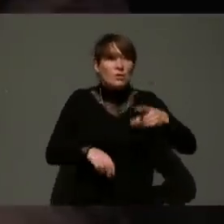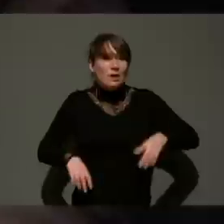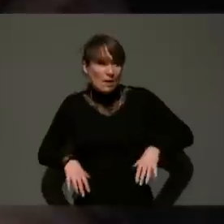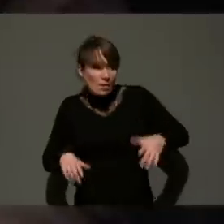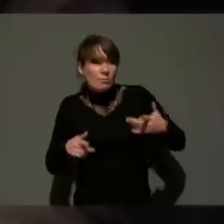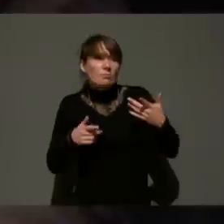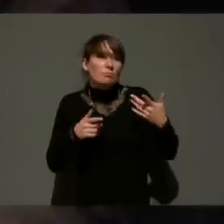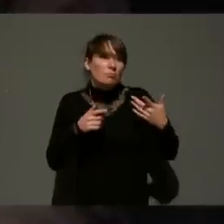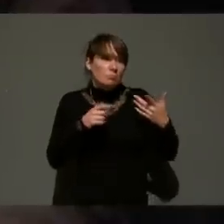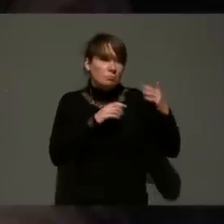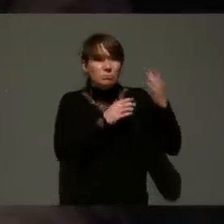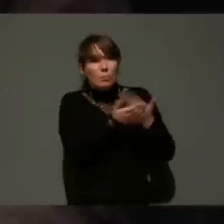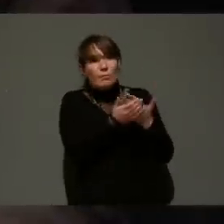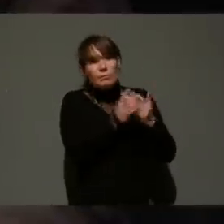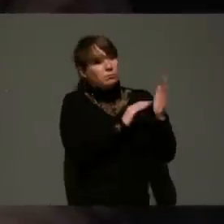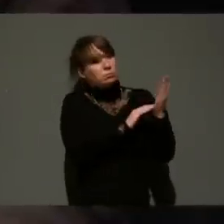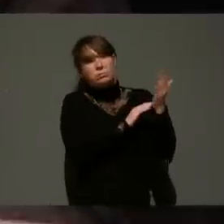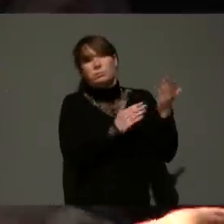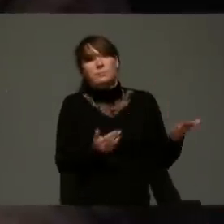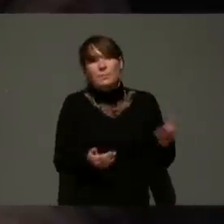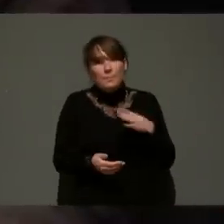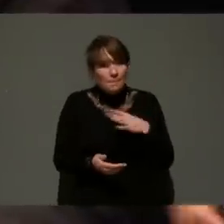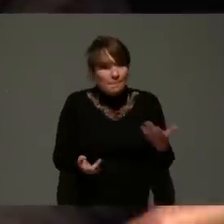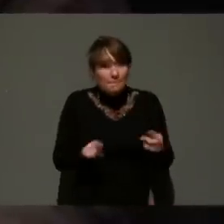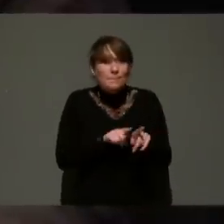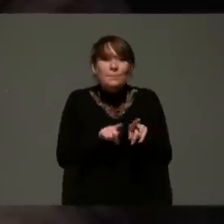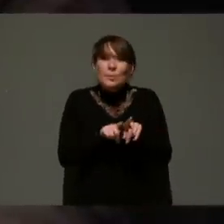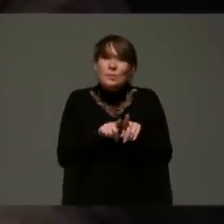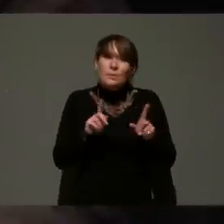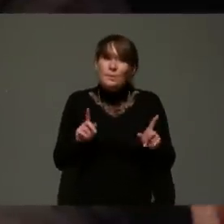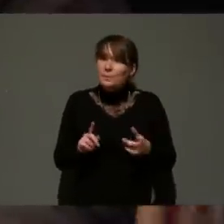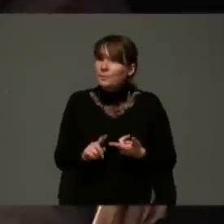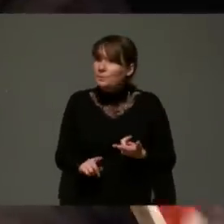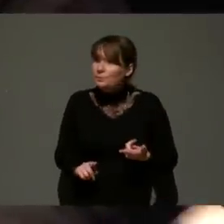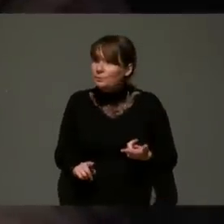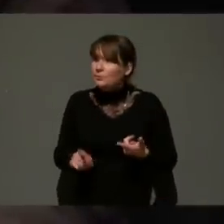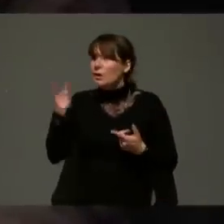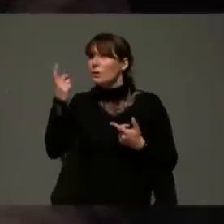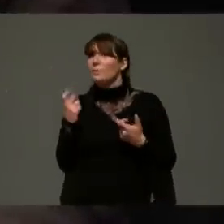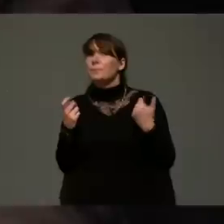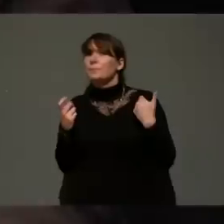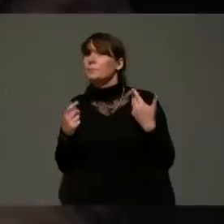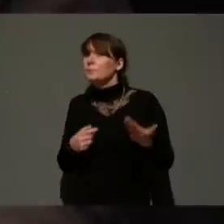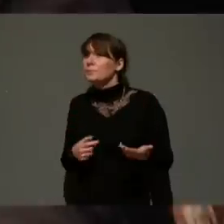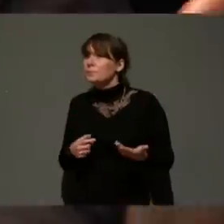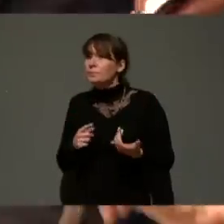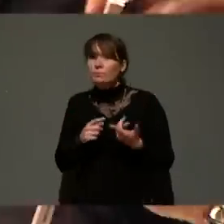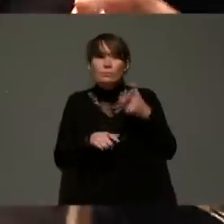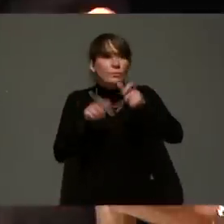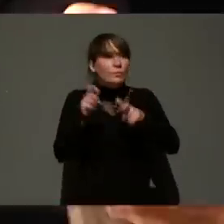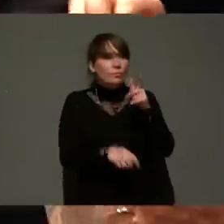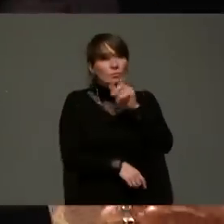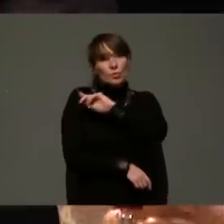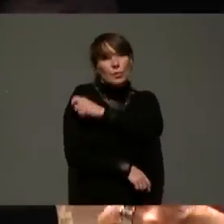choses qui ont été montrées. Comme il a aussi été montré d'ailleurs, parce que c'est une question qui était posée, que des